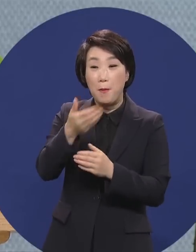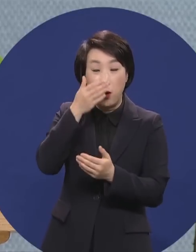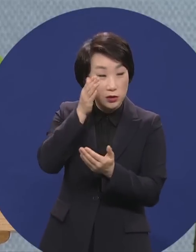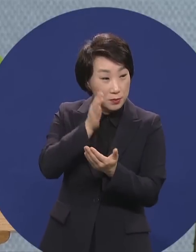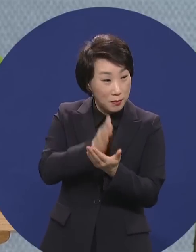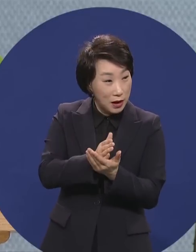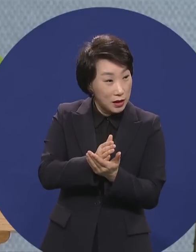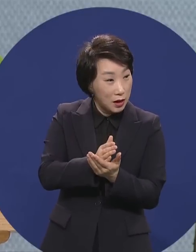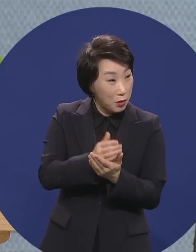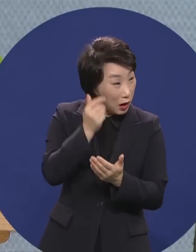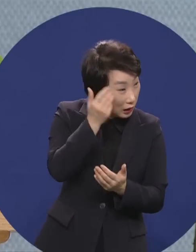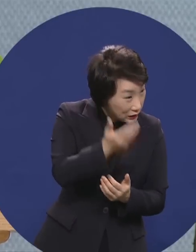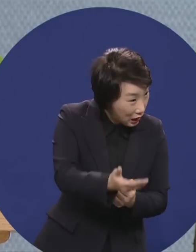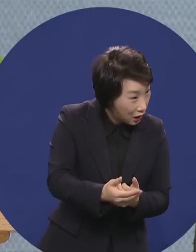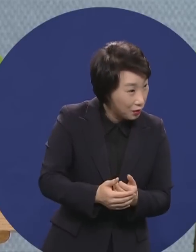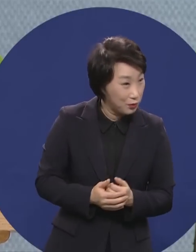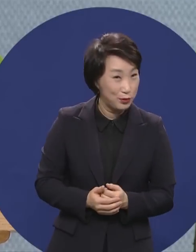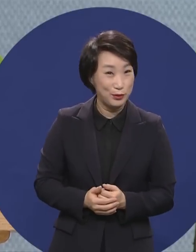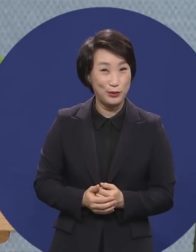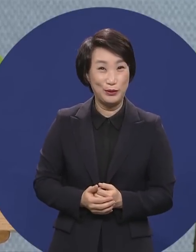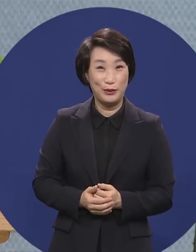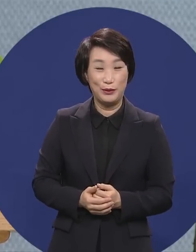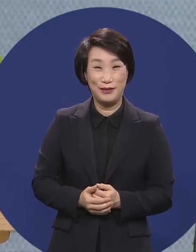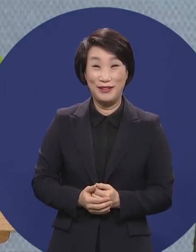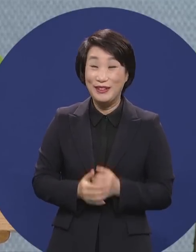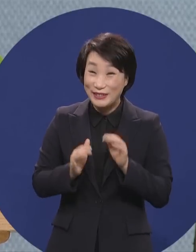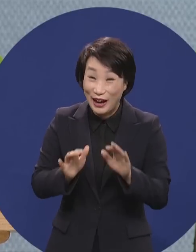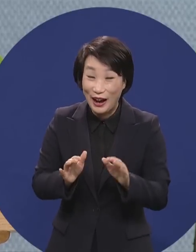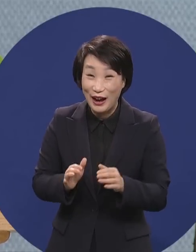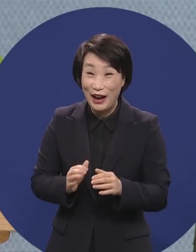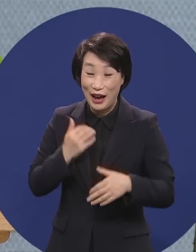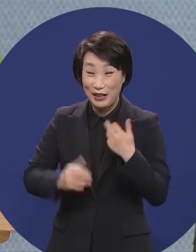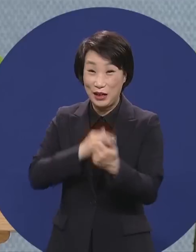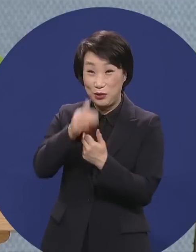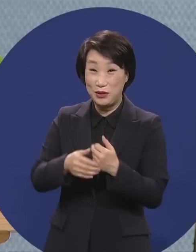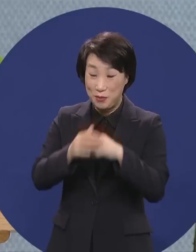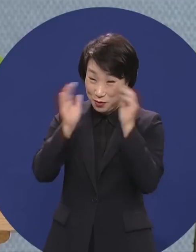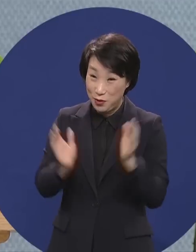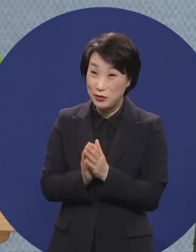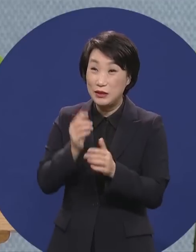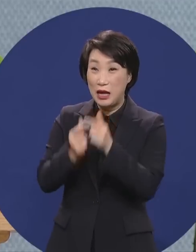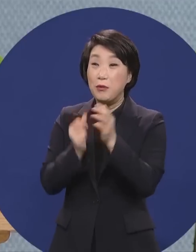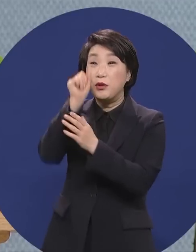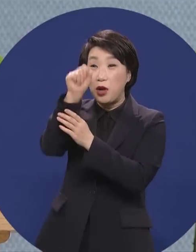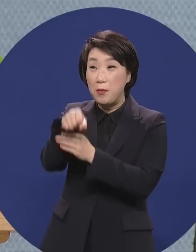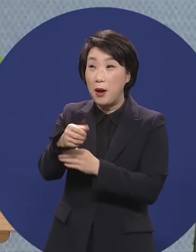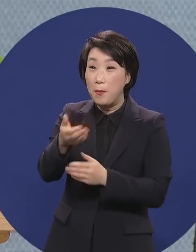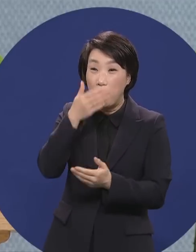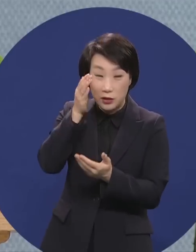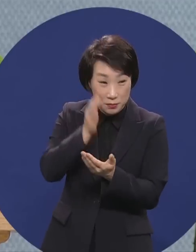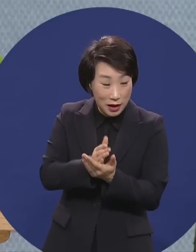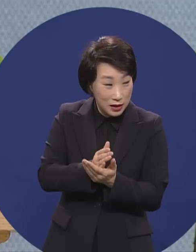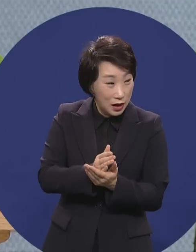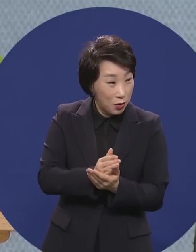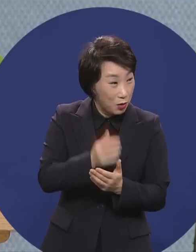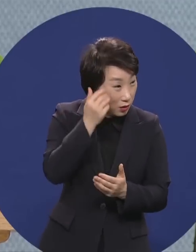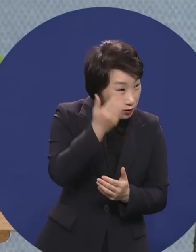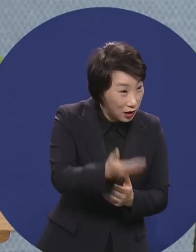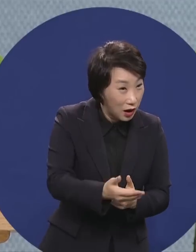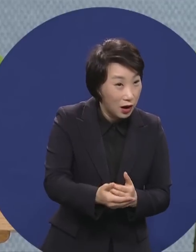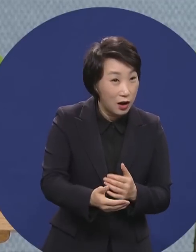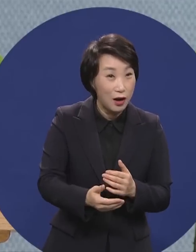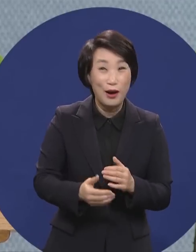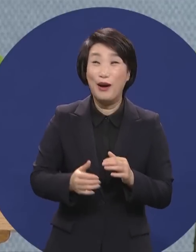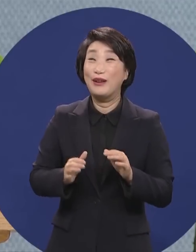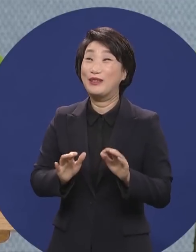먹지 말라고 하시더냐? 이렇게 물어. 동산의 모든 실과를 먹지 말라고 하시더냐?